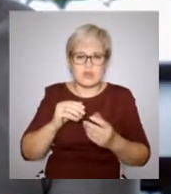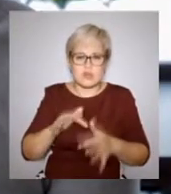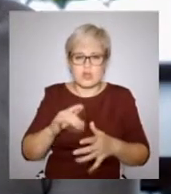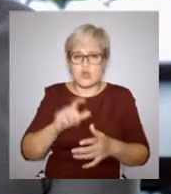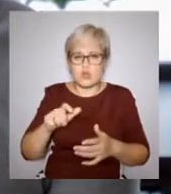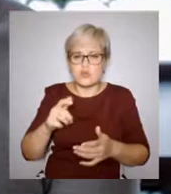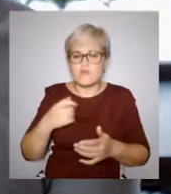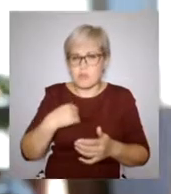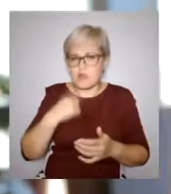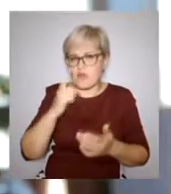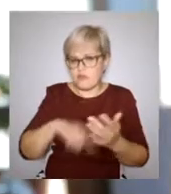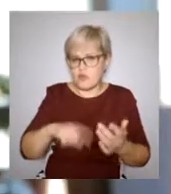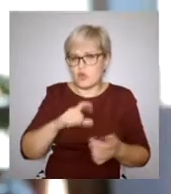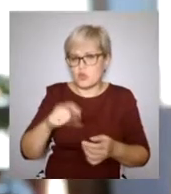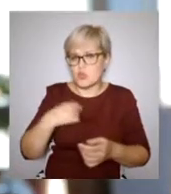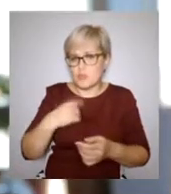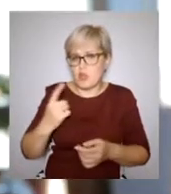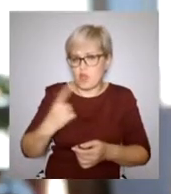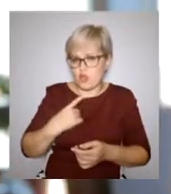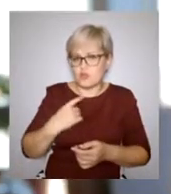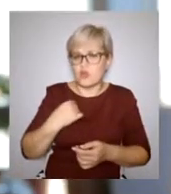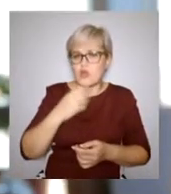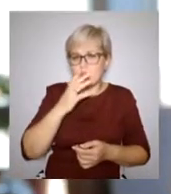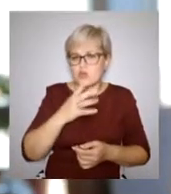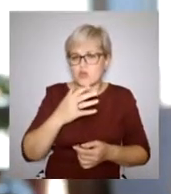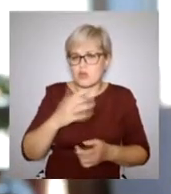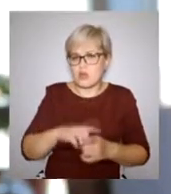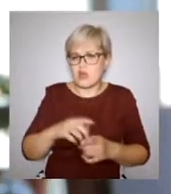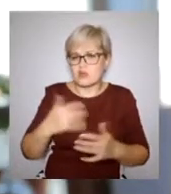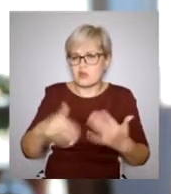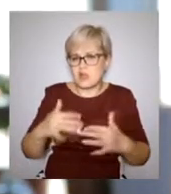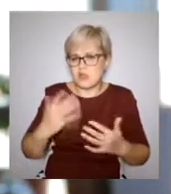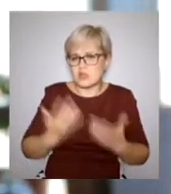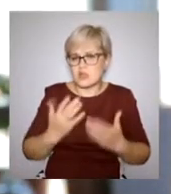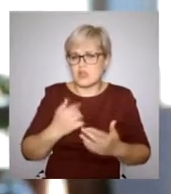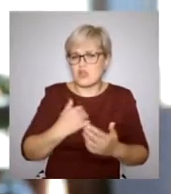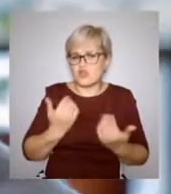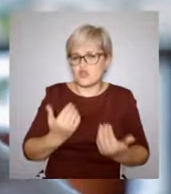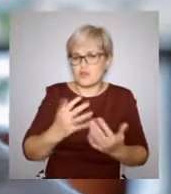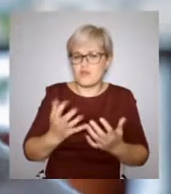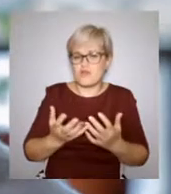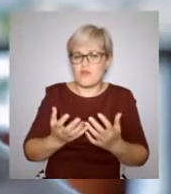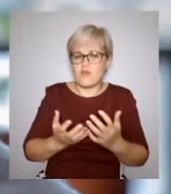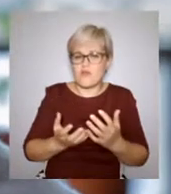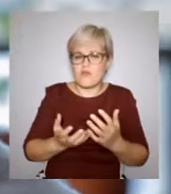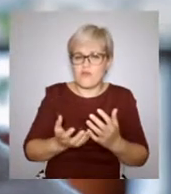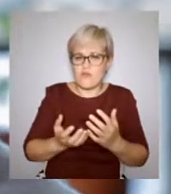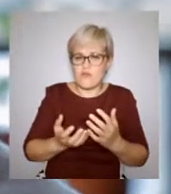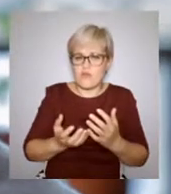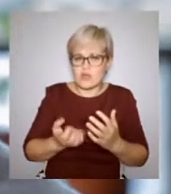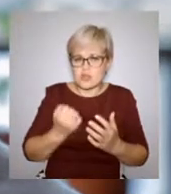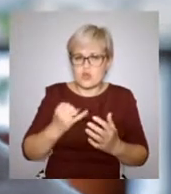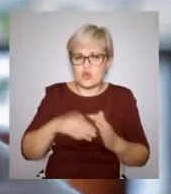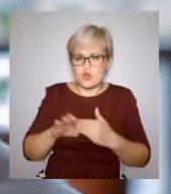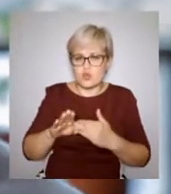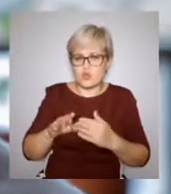мы настолько к и узнать и вот я примерно леса перевернули до перевернули я потому что и нет